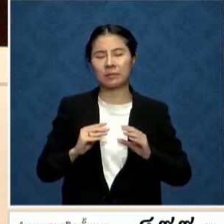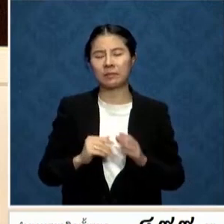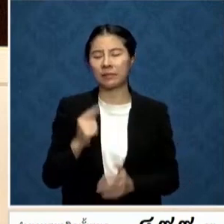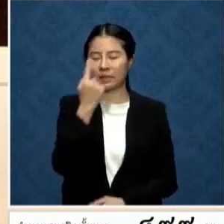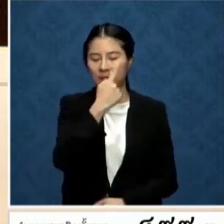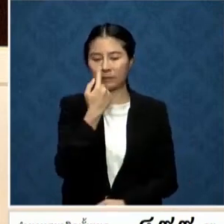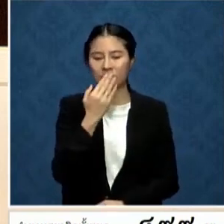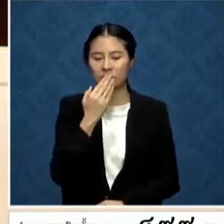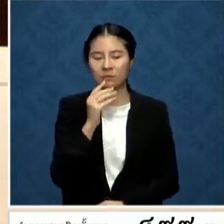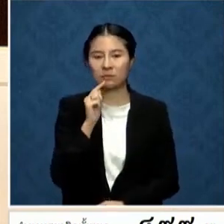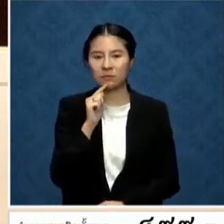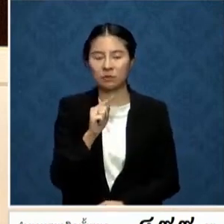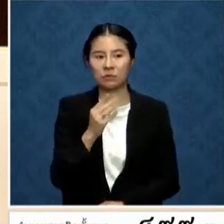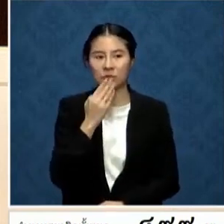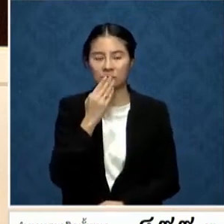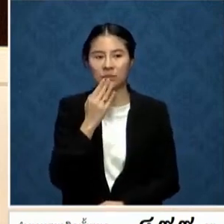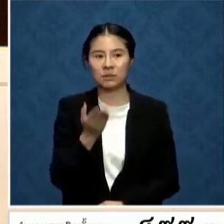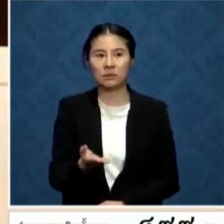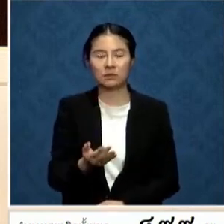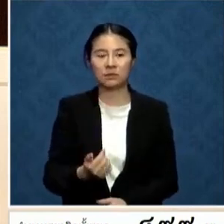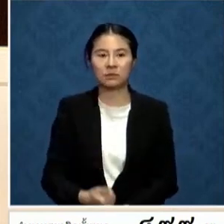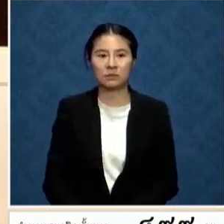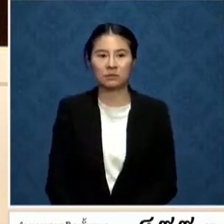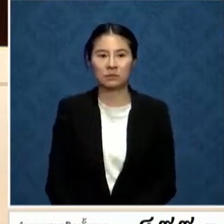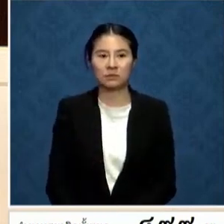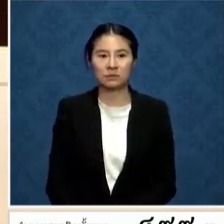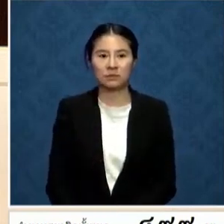ออกเสียงกดปุ่มงดออกเสียงครับขอเชิญลงมติ